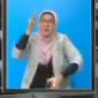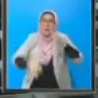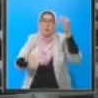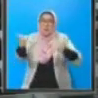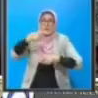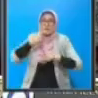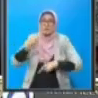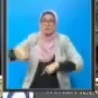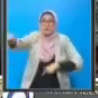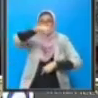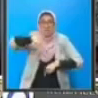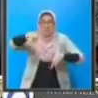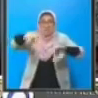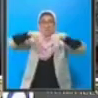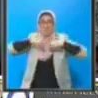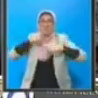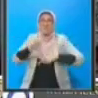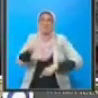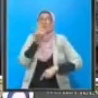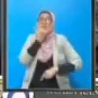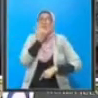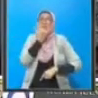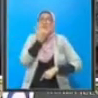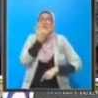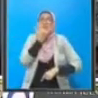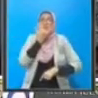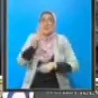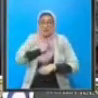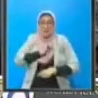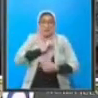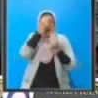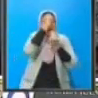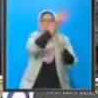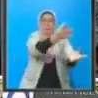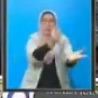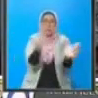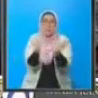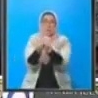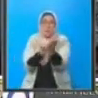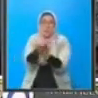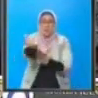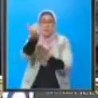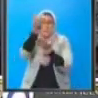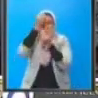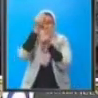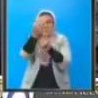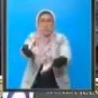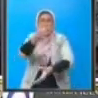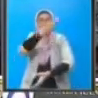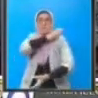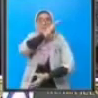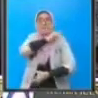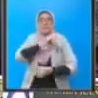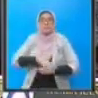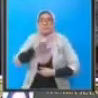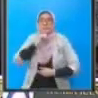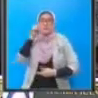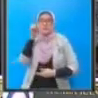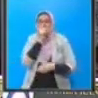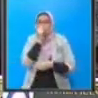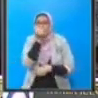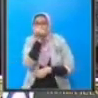dianggap sebagai satu kesalahan saya telah memaklumkan dengan ikhlas kepada speaker Saya tidak